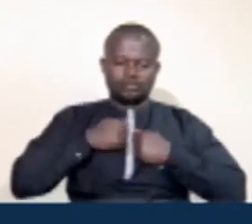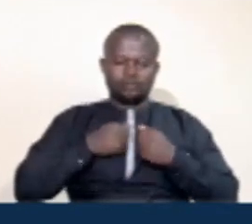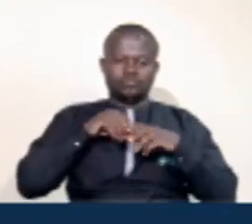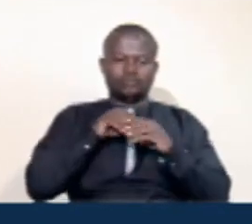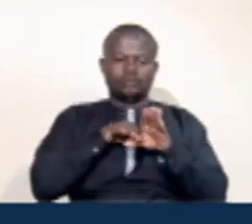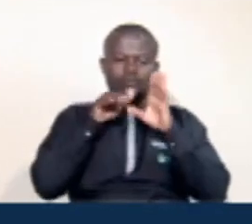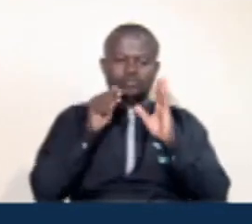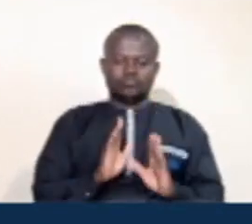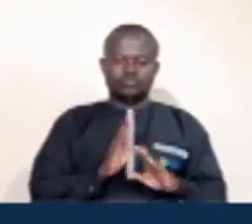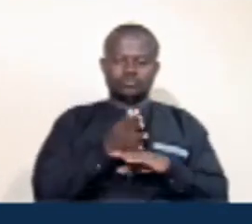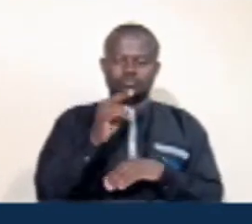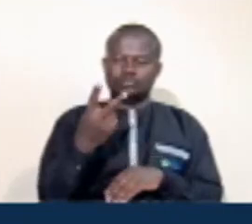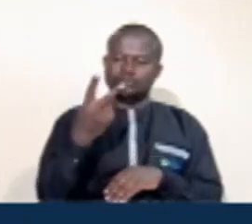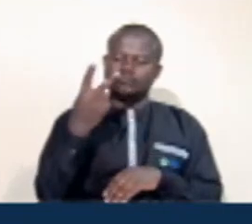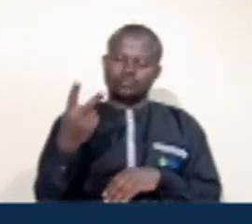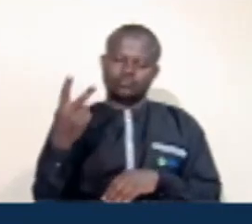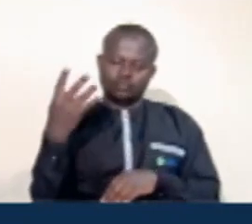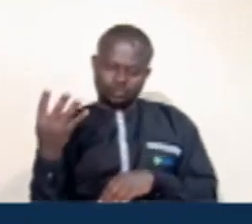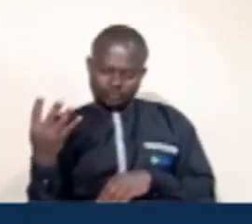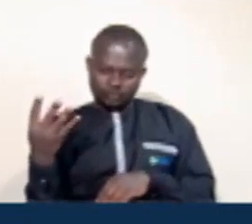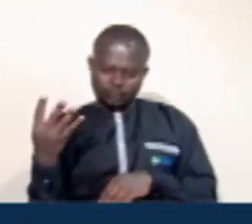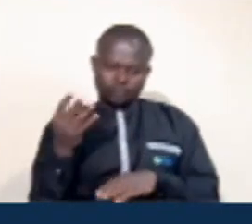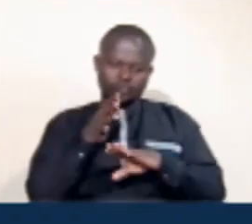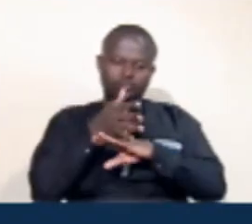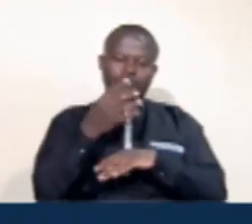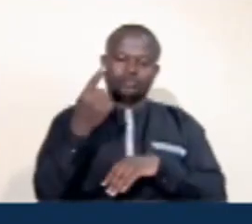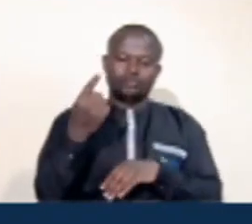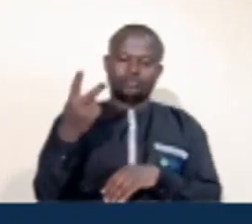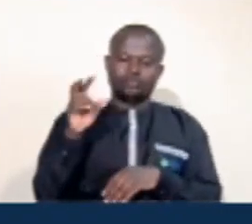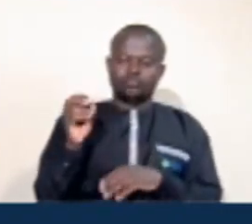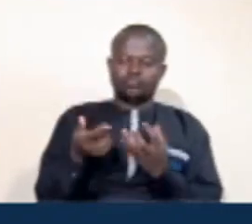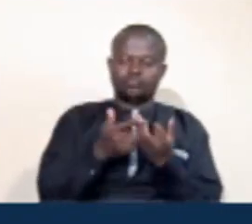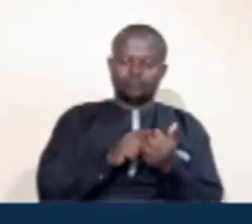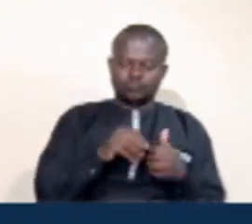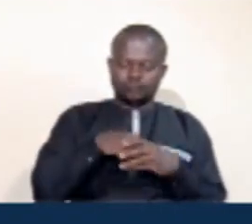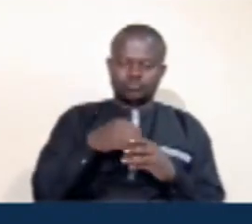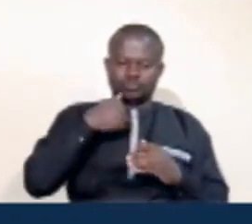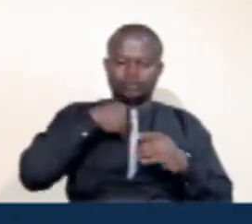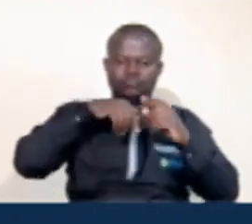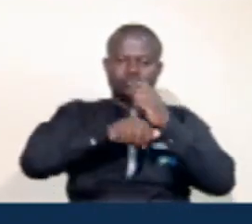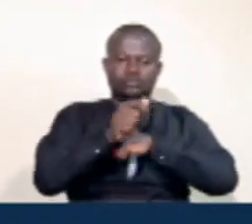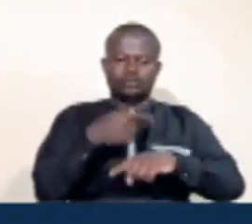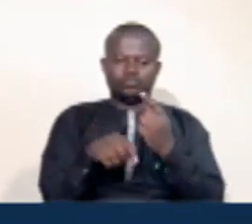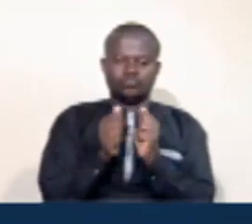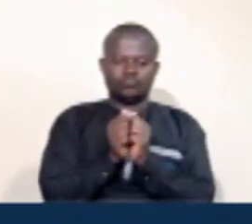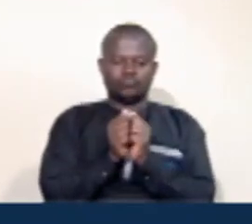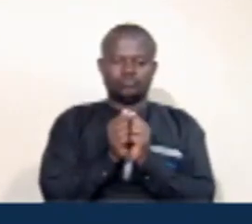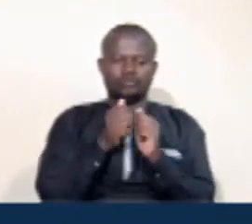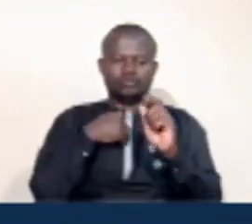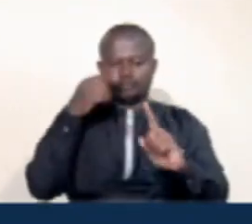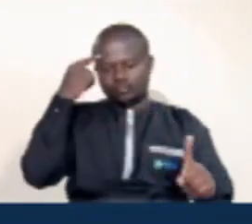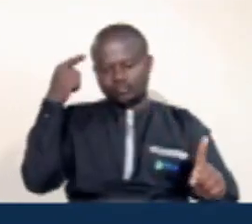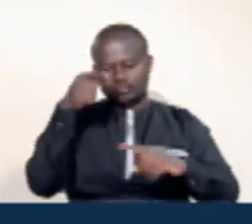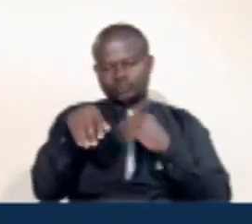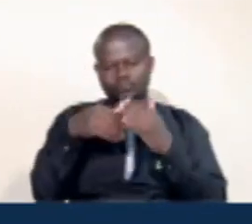ugizwe n'abanyamuryango 224 ku basaga 200 babaruwe ko bafite ubumuga. Ufite intego